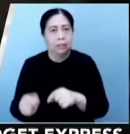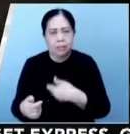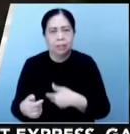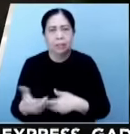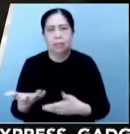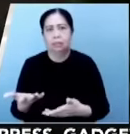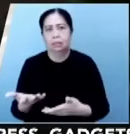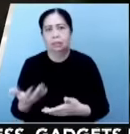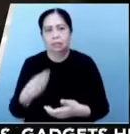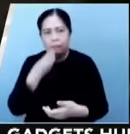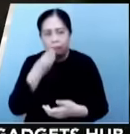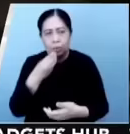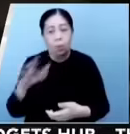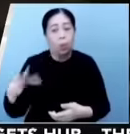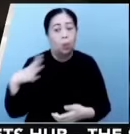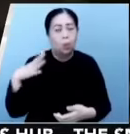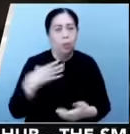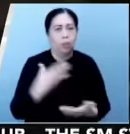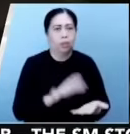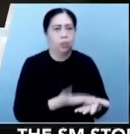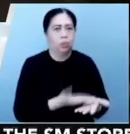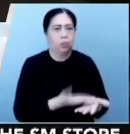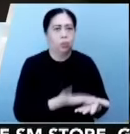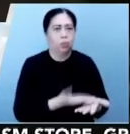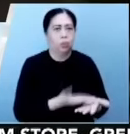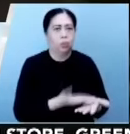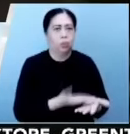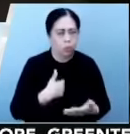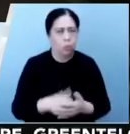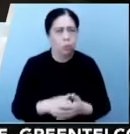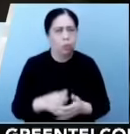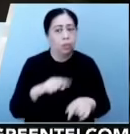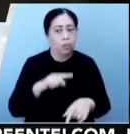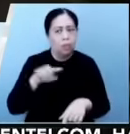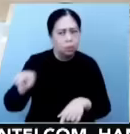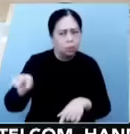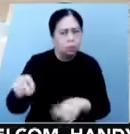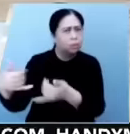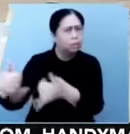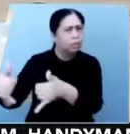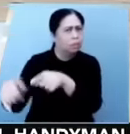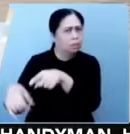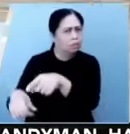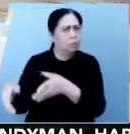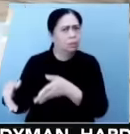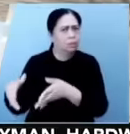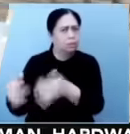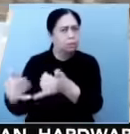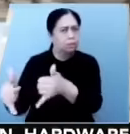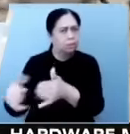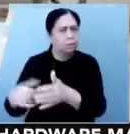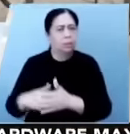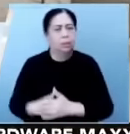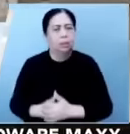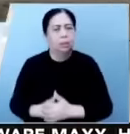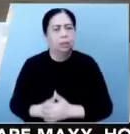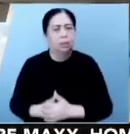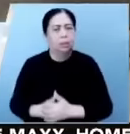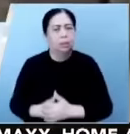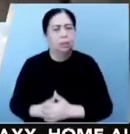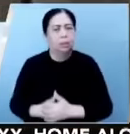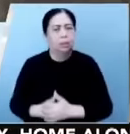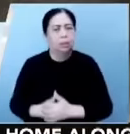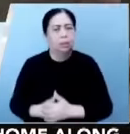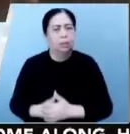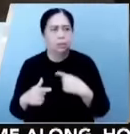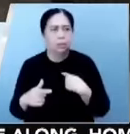ako. Ngayon nakita ko siya naglalaro pa dyan. Nung may itinapon akong